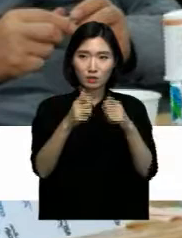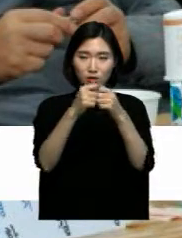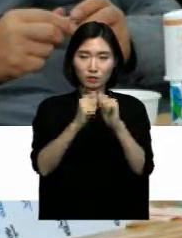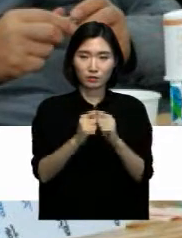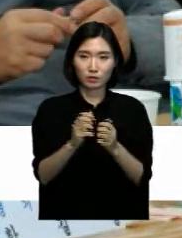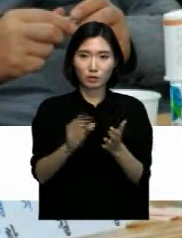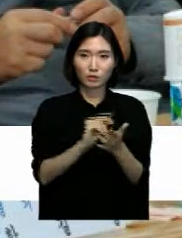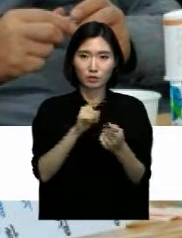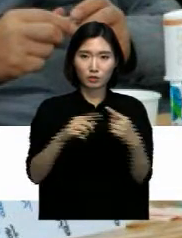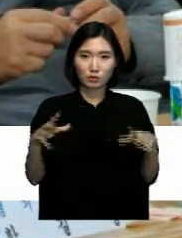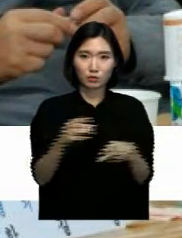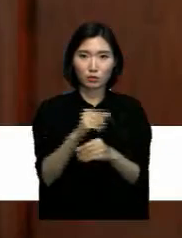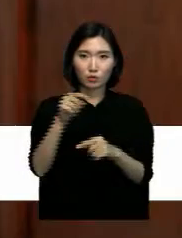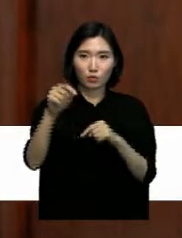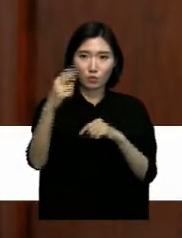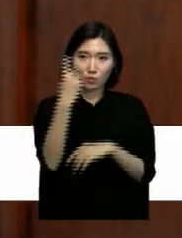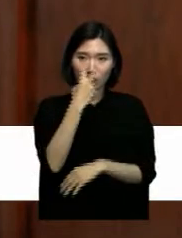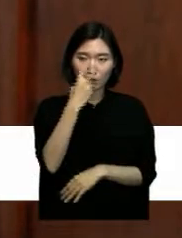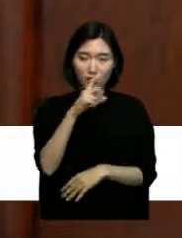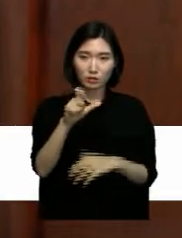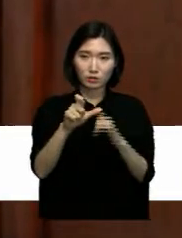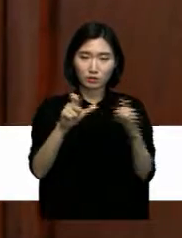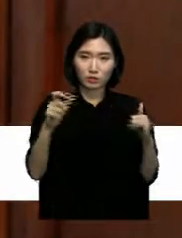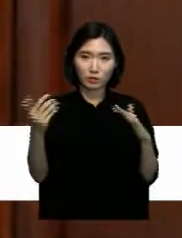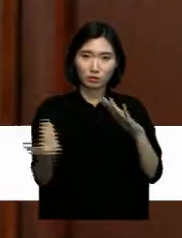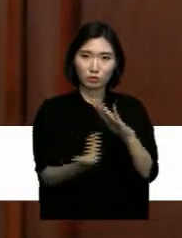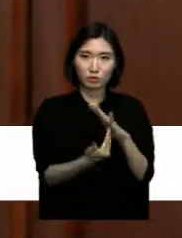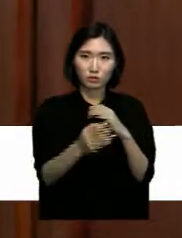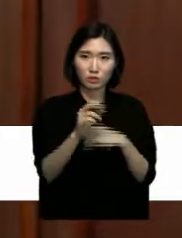과제를 총괄하는 15명으로 구성된